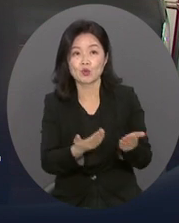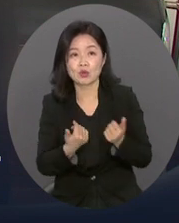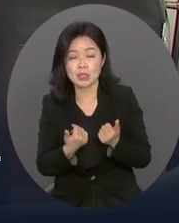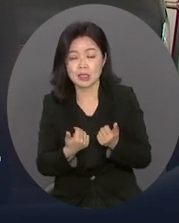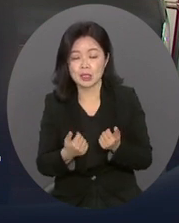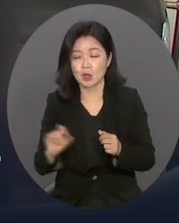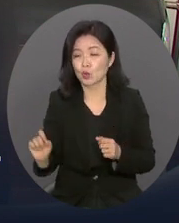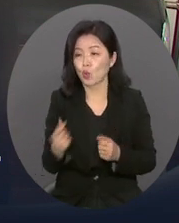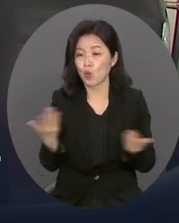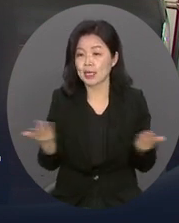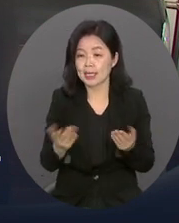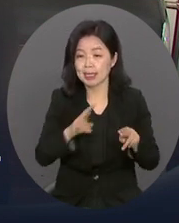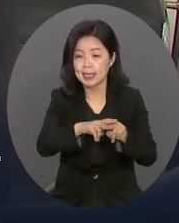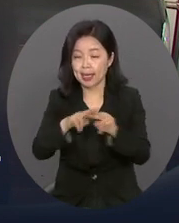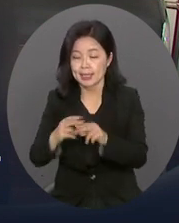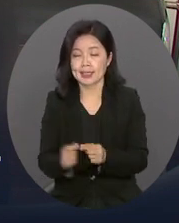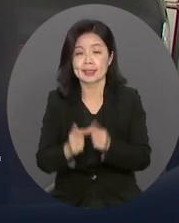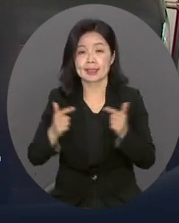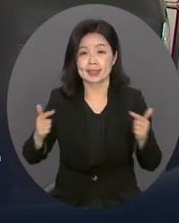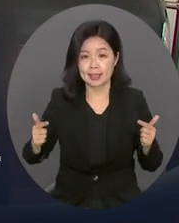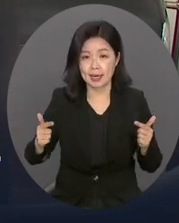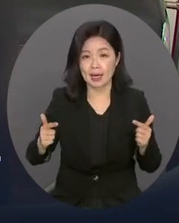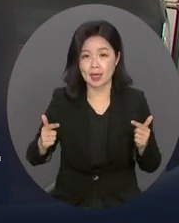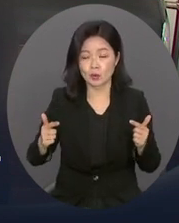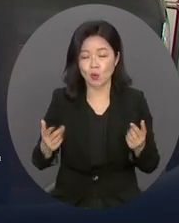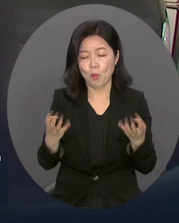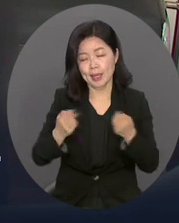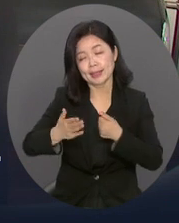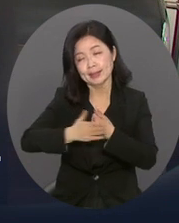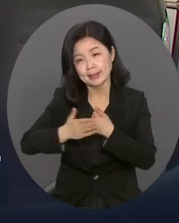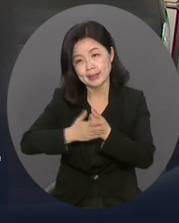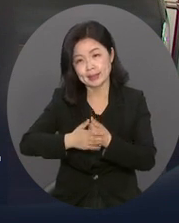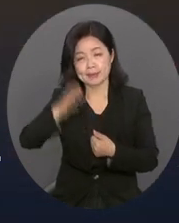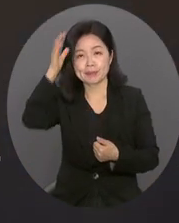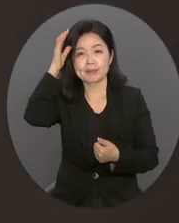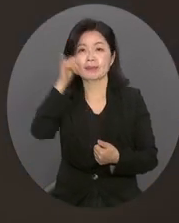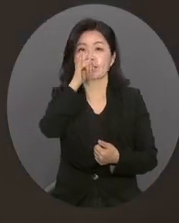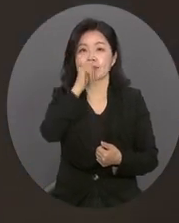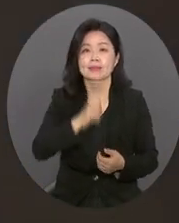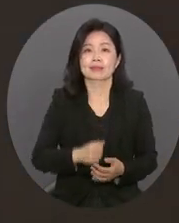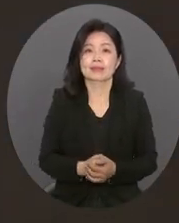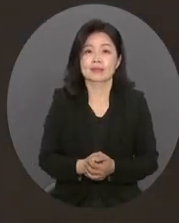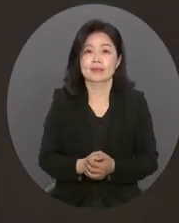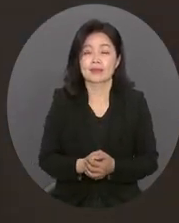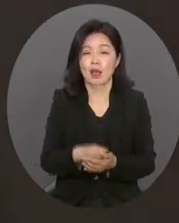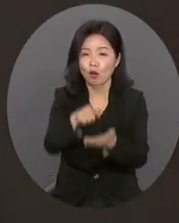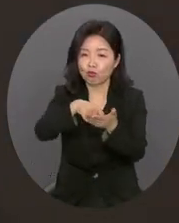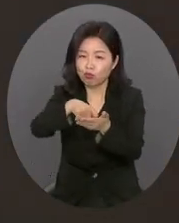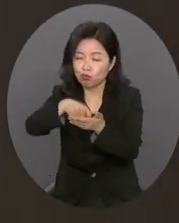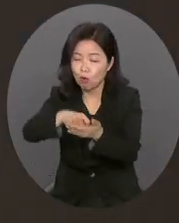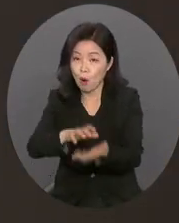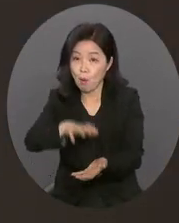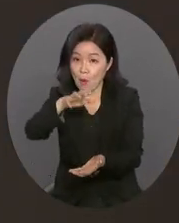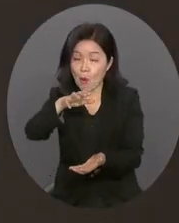일자리 창출 효과로 활성화될 것이며 그에 많은 도움이 될 것으로 생각됩니다. 주민서명이 모아지고